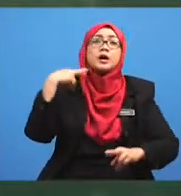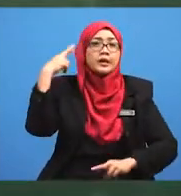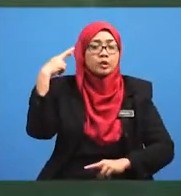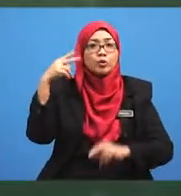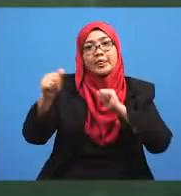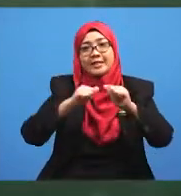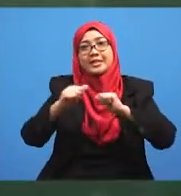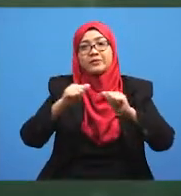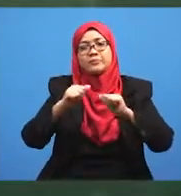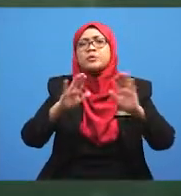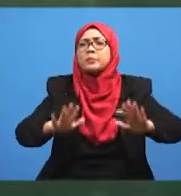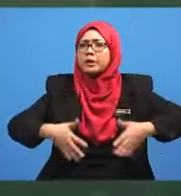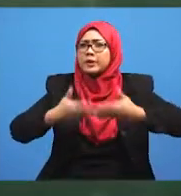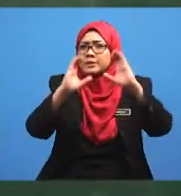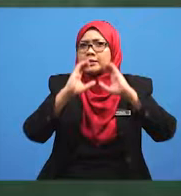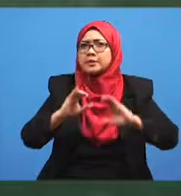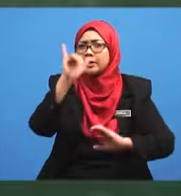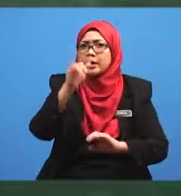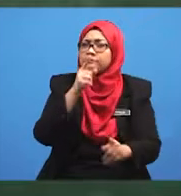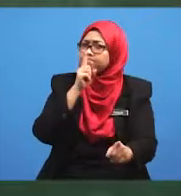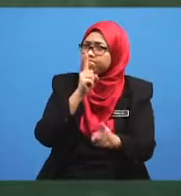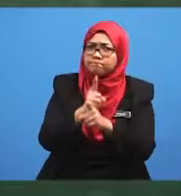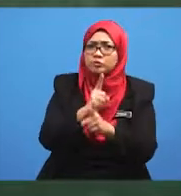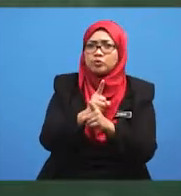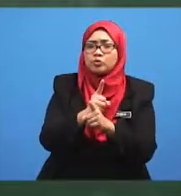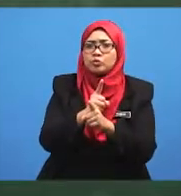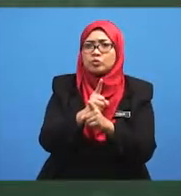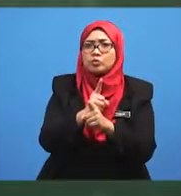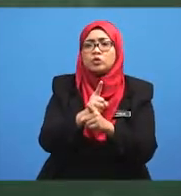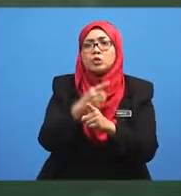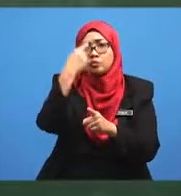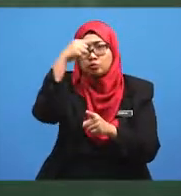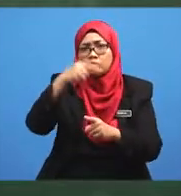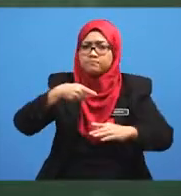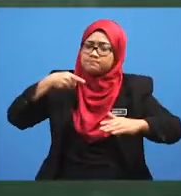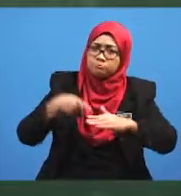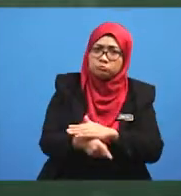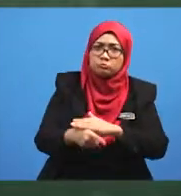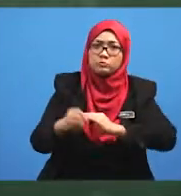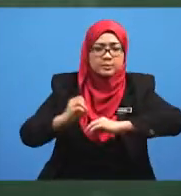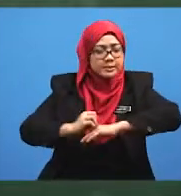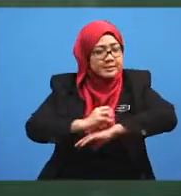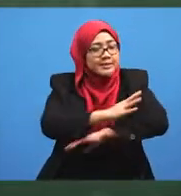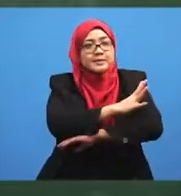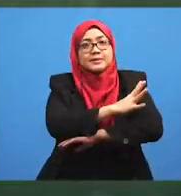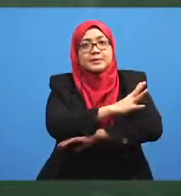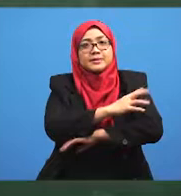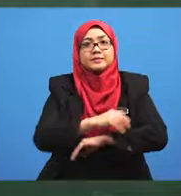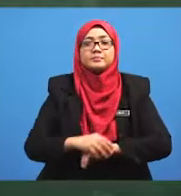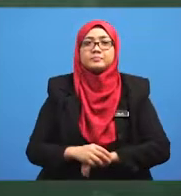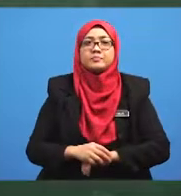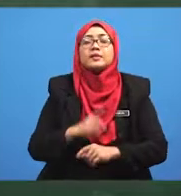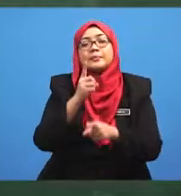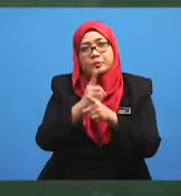Bagaimanakah cara yang paling berkesan untuk membunuh sel kanser tersebut? Ya, sinar